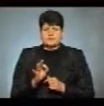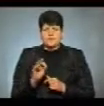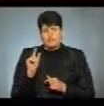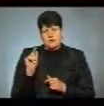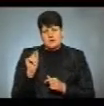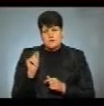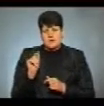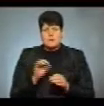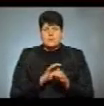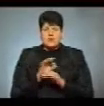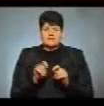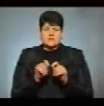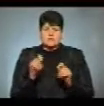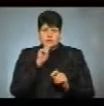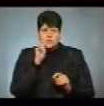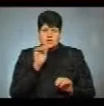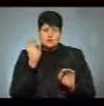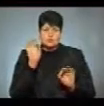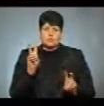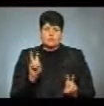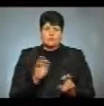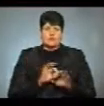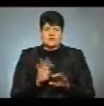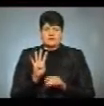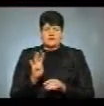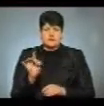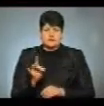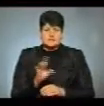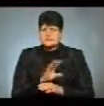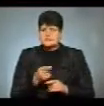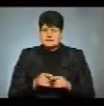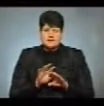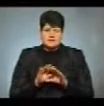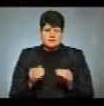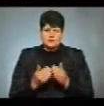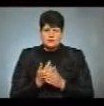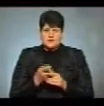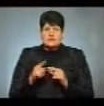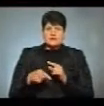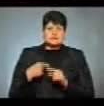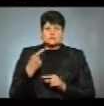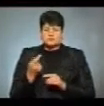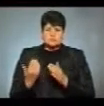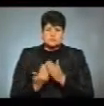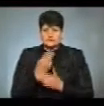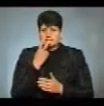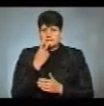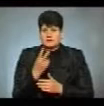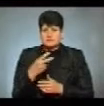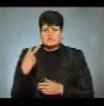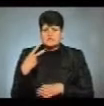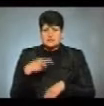понеділок. Проект «Відкривай Україну» проводять вчетверте. І це всі новини на цю пору. Наступний інформаційний випуск дивіться